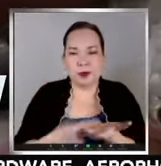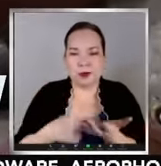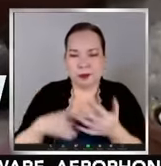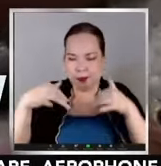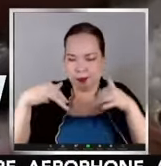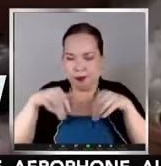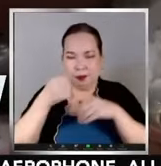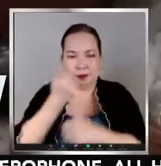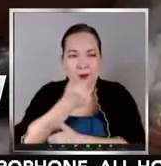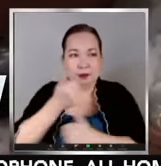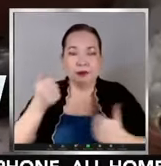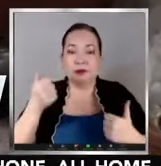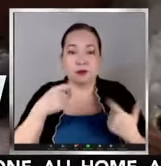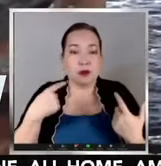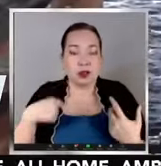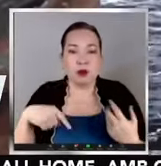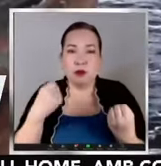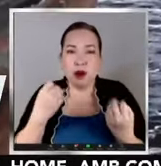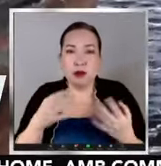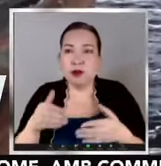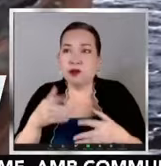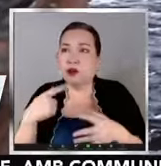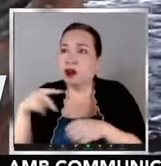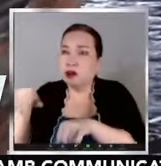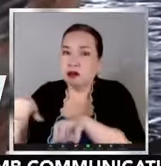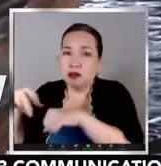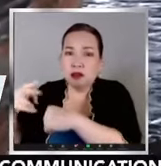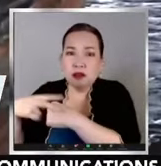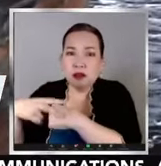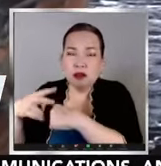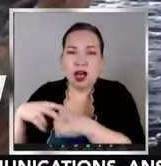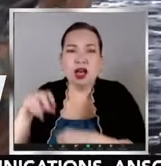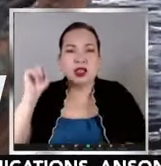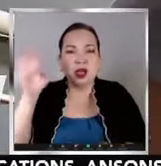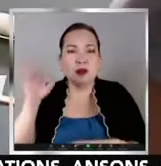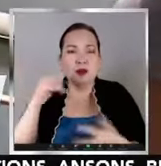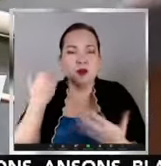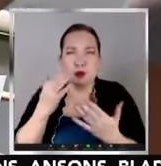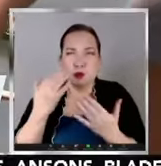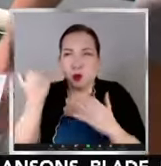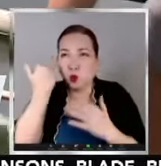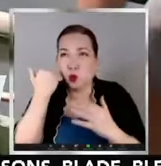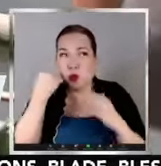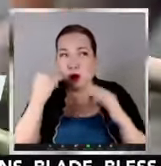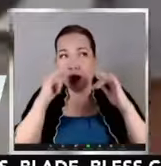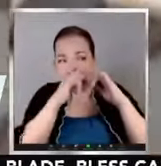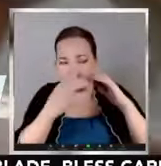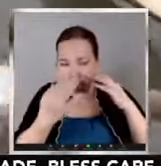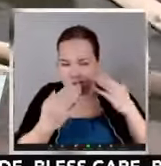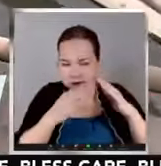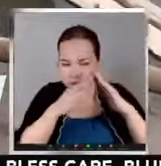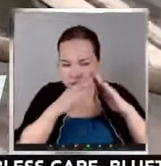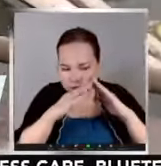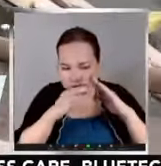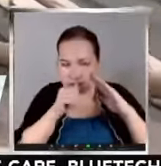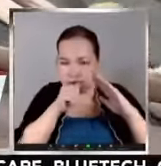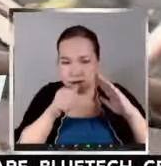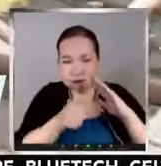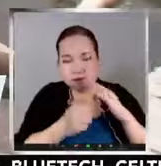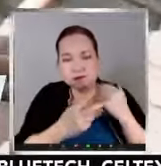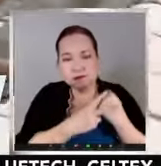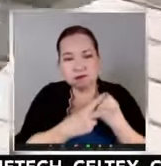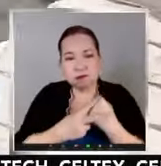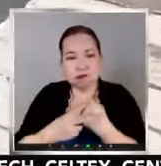ngayon, nabubulok lang at itinatapon dahil sa kakulangan ng mga pasilidad. Ang naging solusyon dyan ay maglagay ng